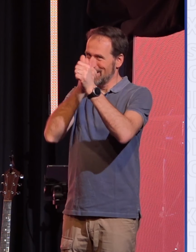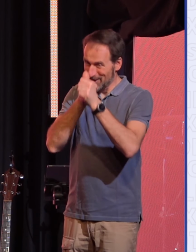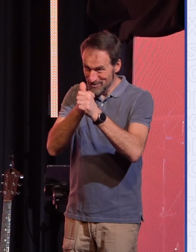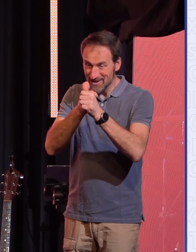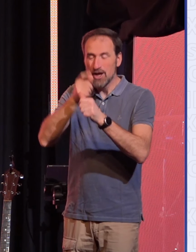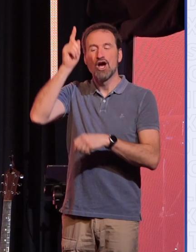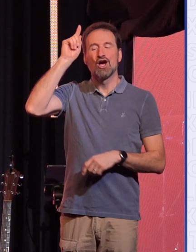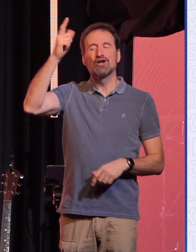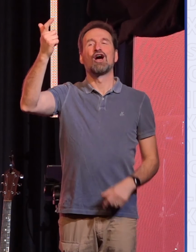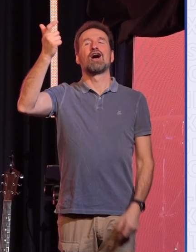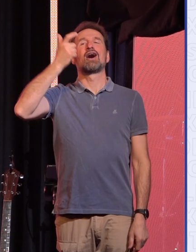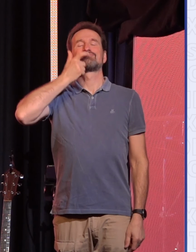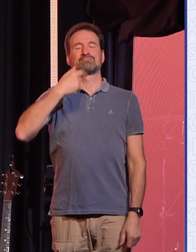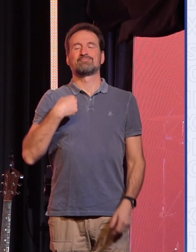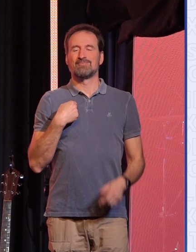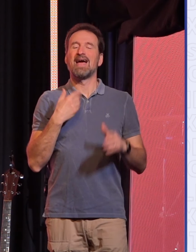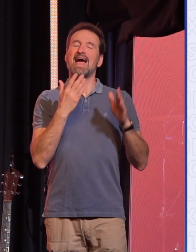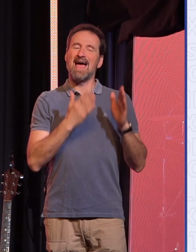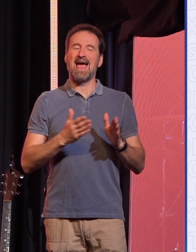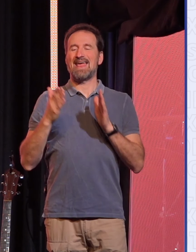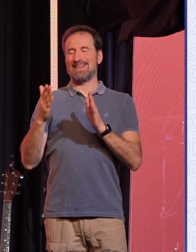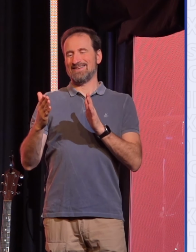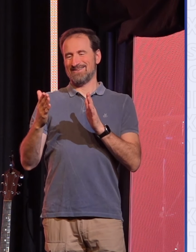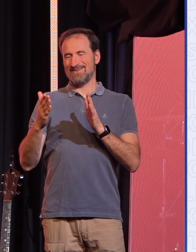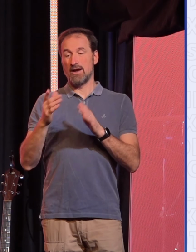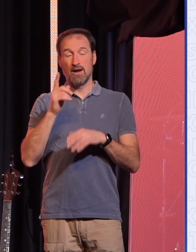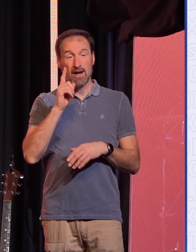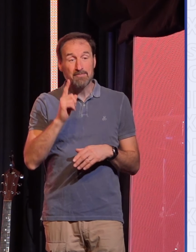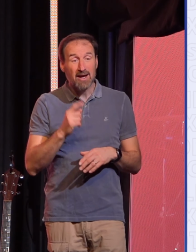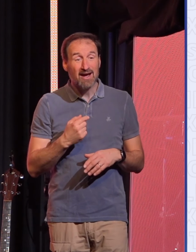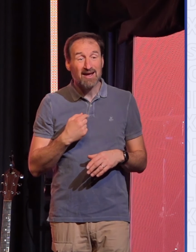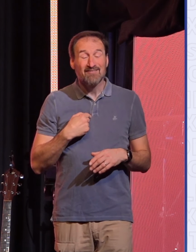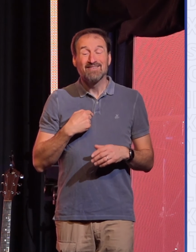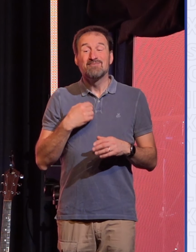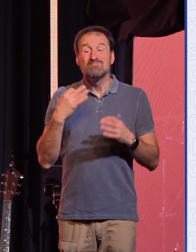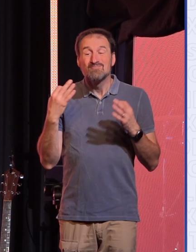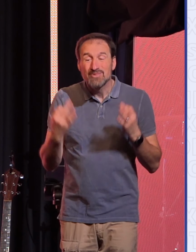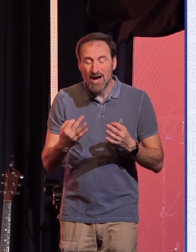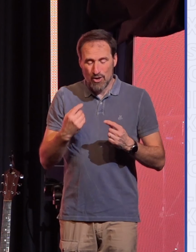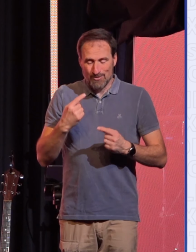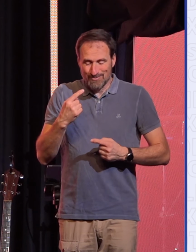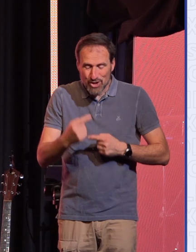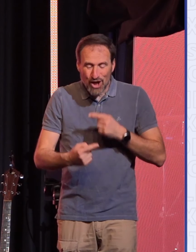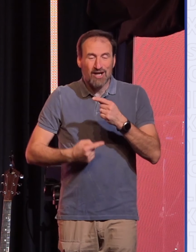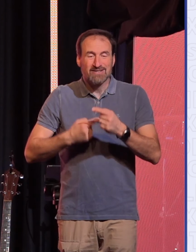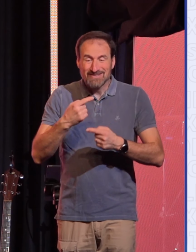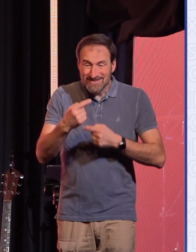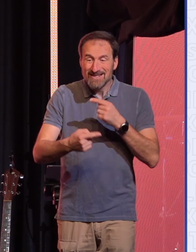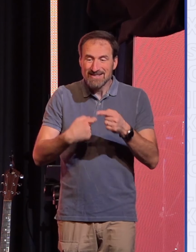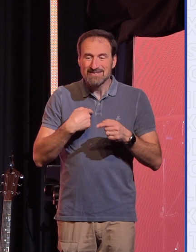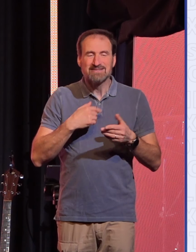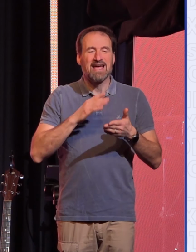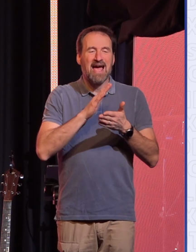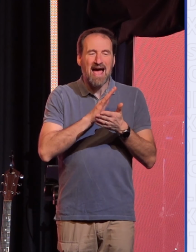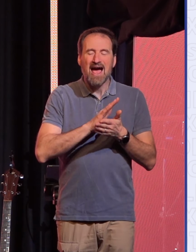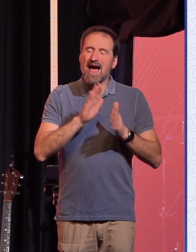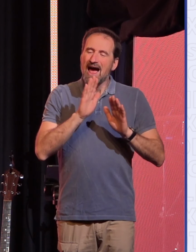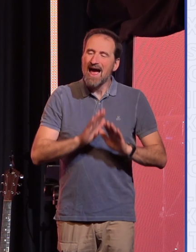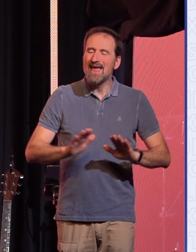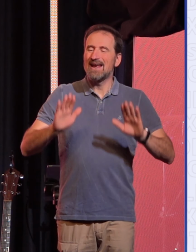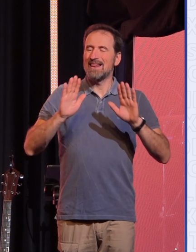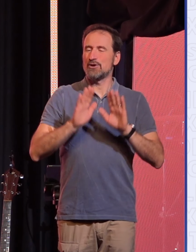die Heiligung ist ein Prozess, durch den uns Gott hindurchführen möchte. Und lass dich auf diesen